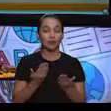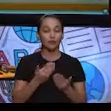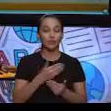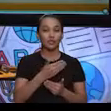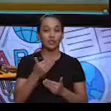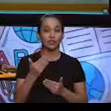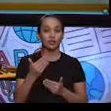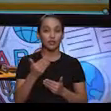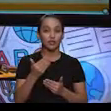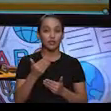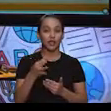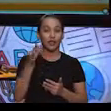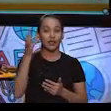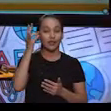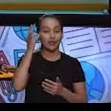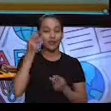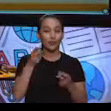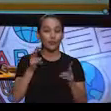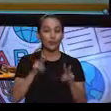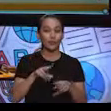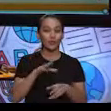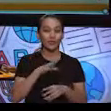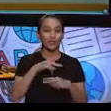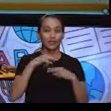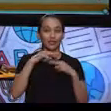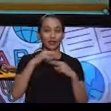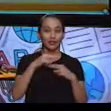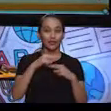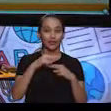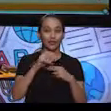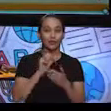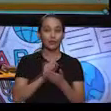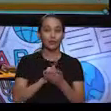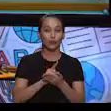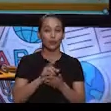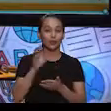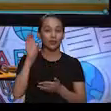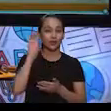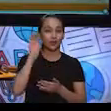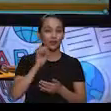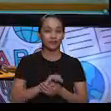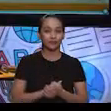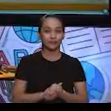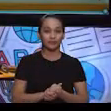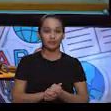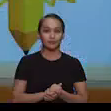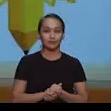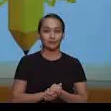siz ushbu bilimlarni eslab qoldingiz? Diqqat bilan topshiriqni tinglang.